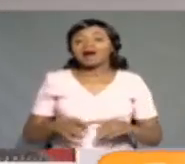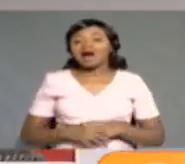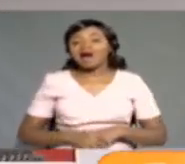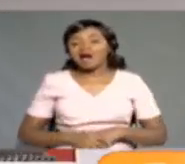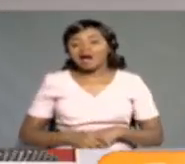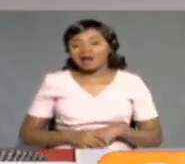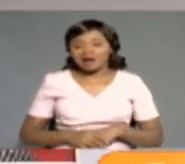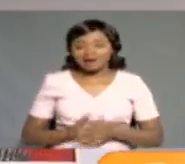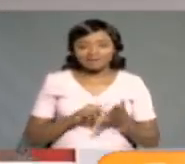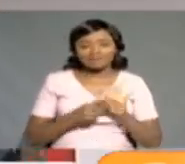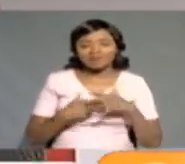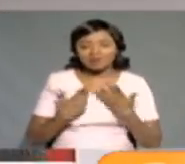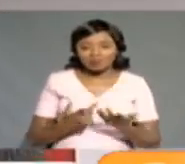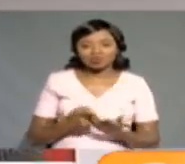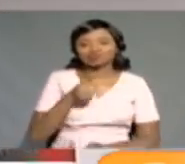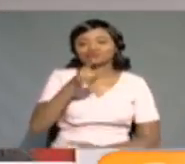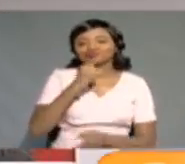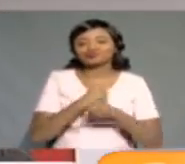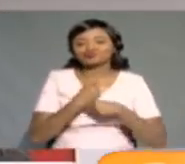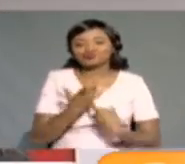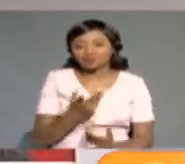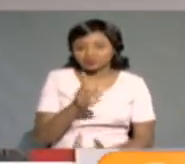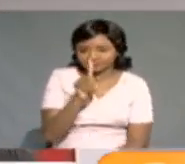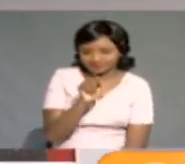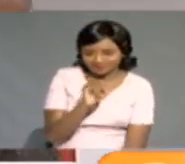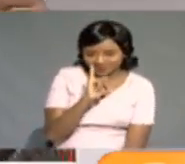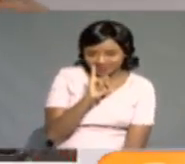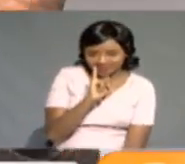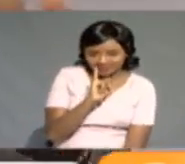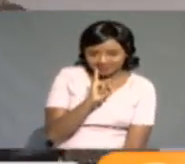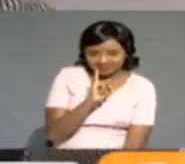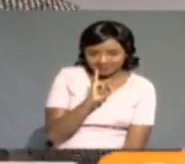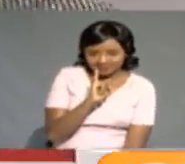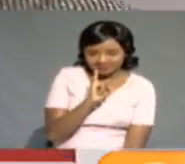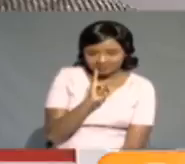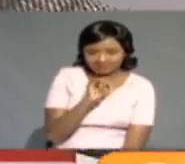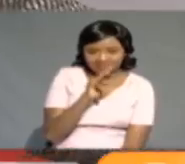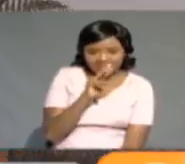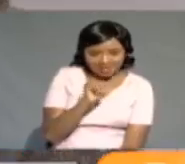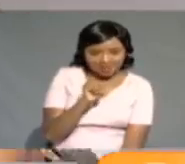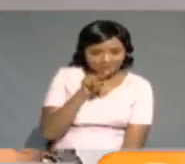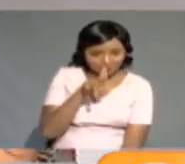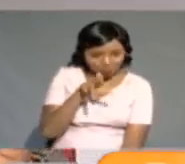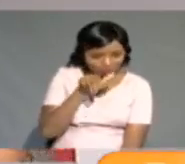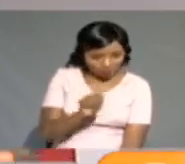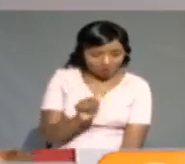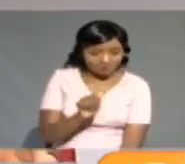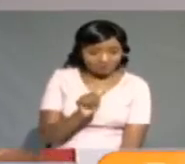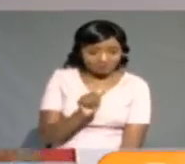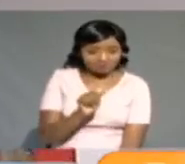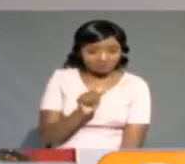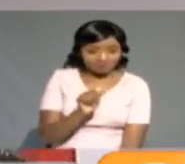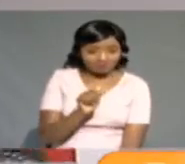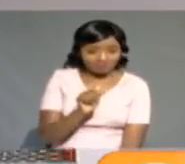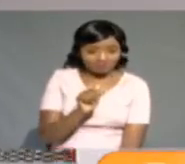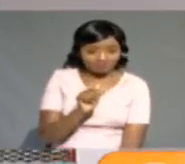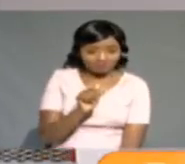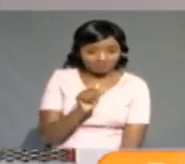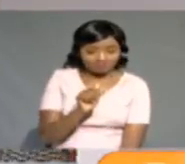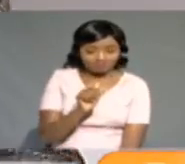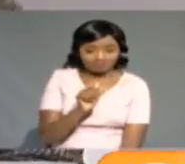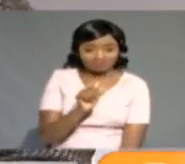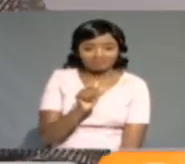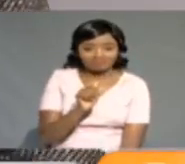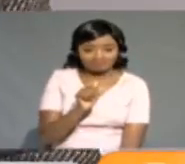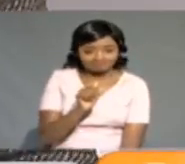teke kwingine kule unatimua. Sikutibua. Kutibua ni tofauti kabisa. Tutafika hapo. Tunaingia